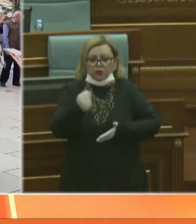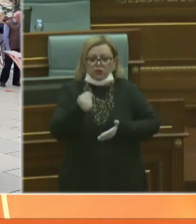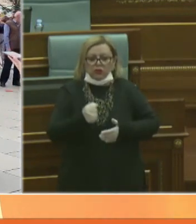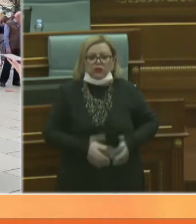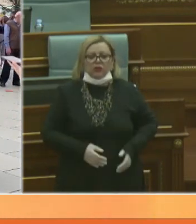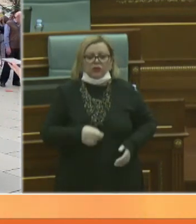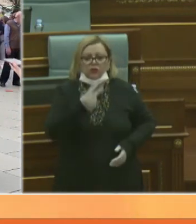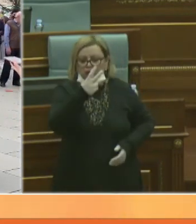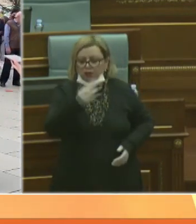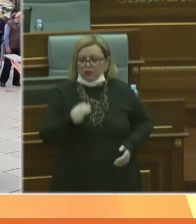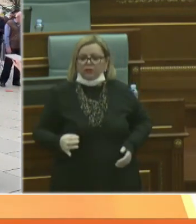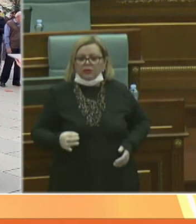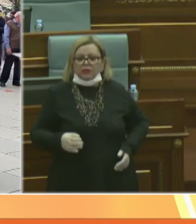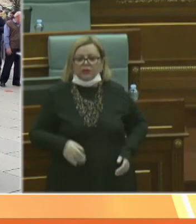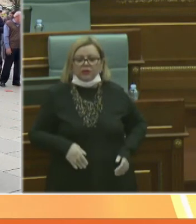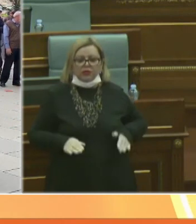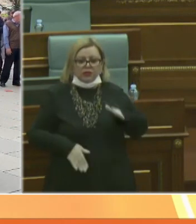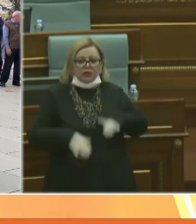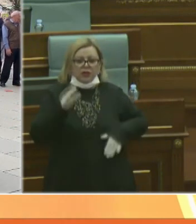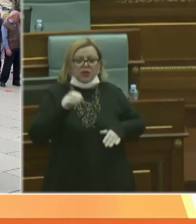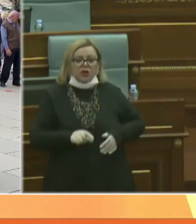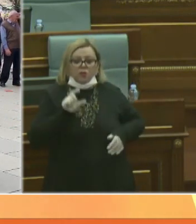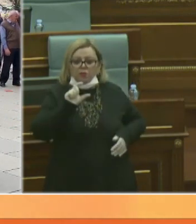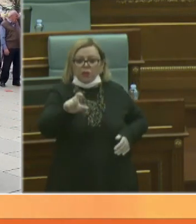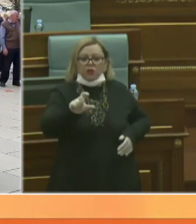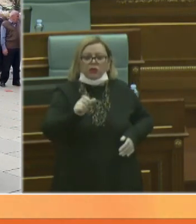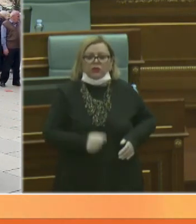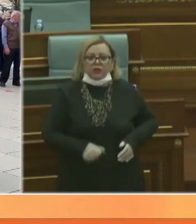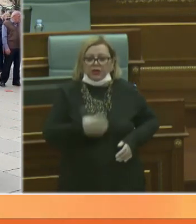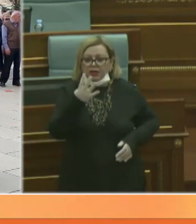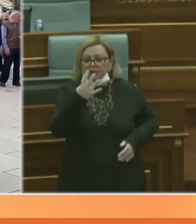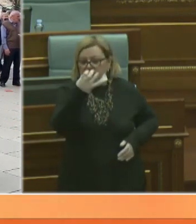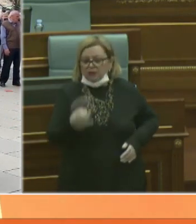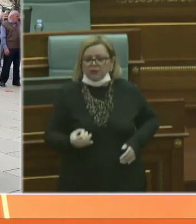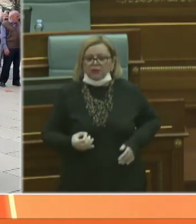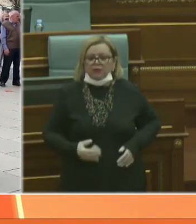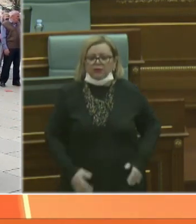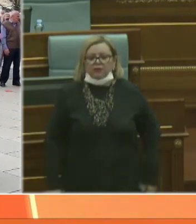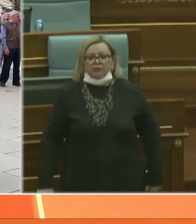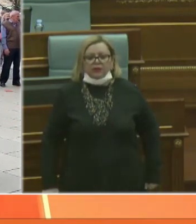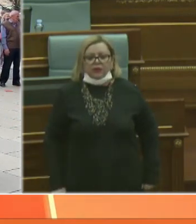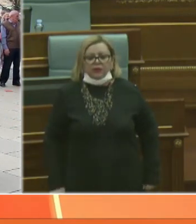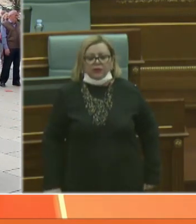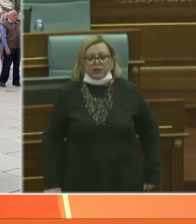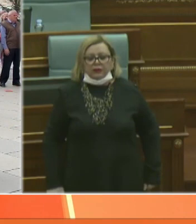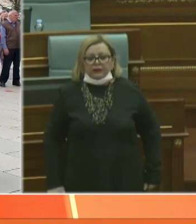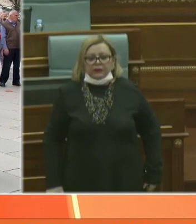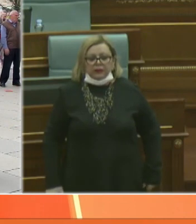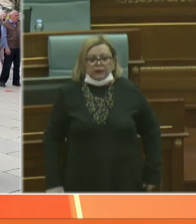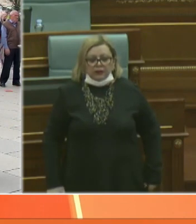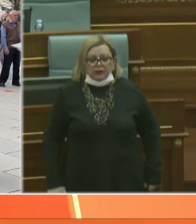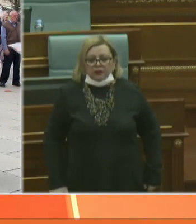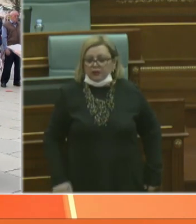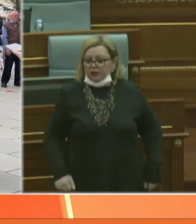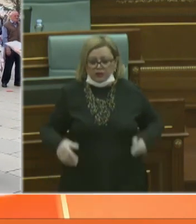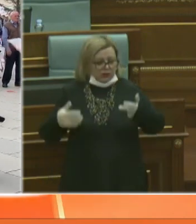2%, edhe do të rrisim kufirin e borxhit publik nga 40 në 50% të bruto produktit të brendshëm.